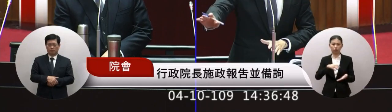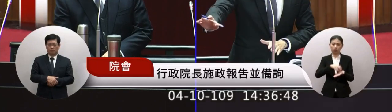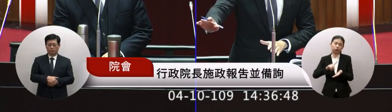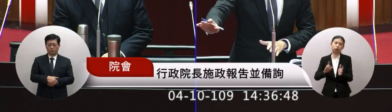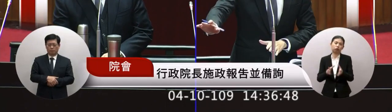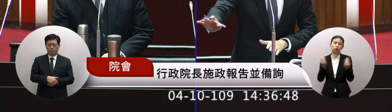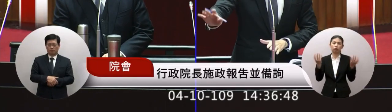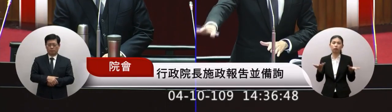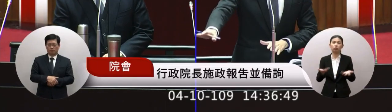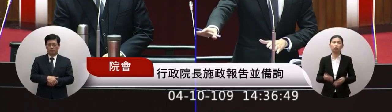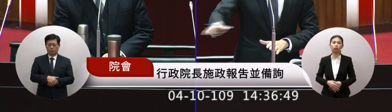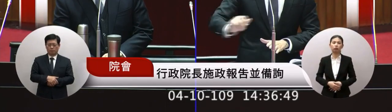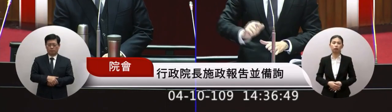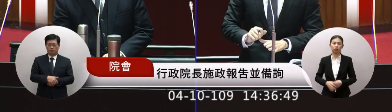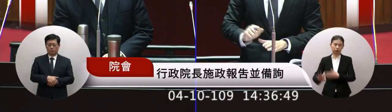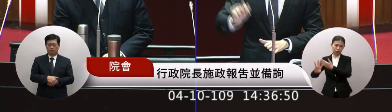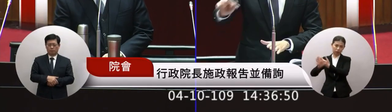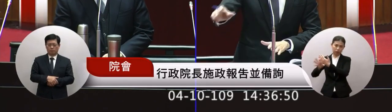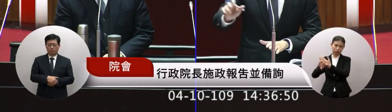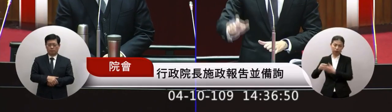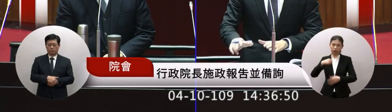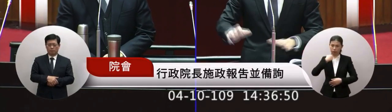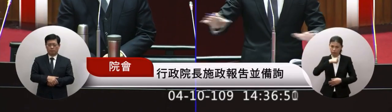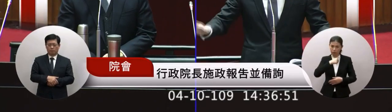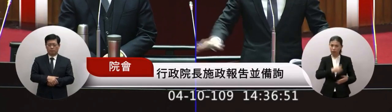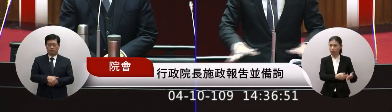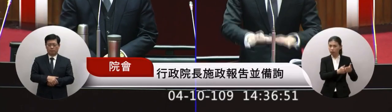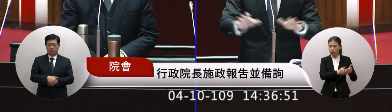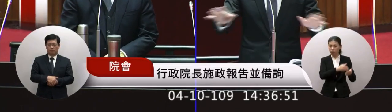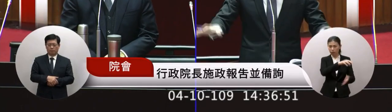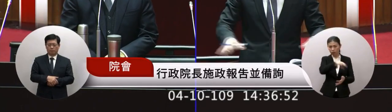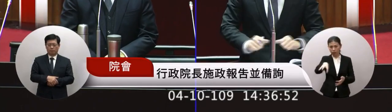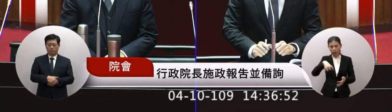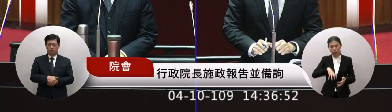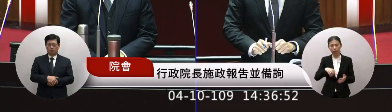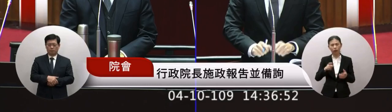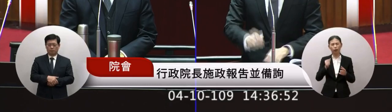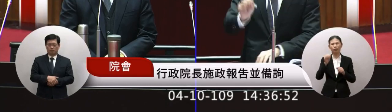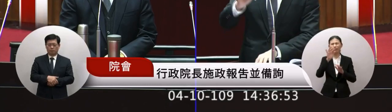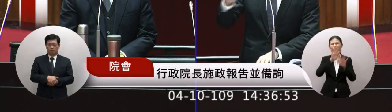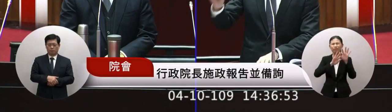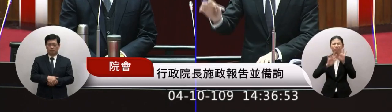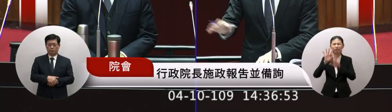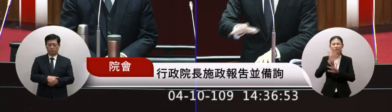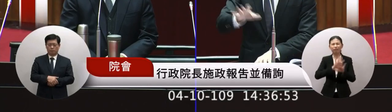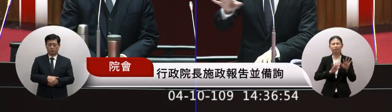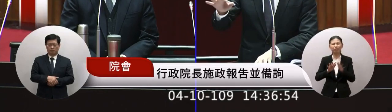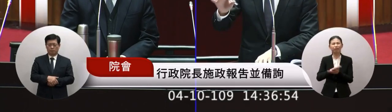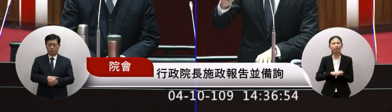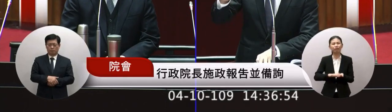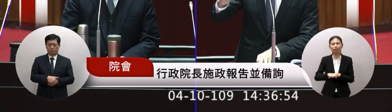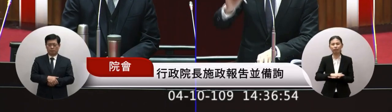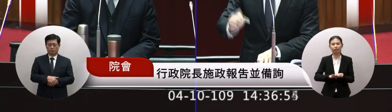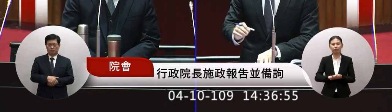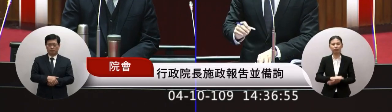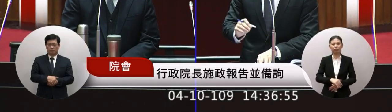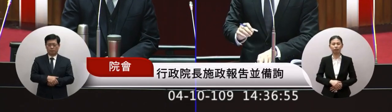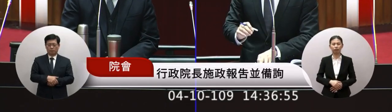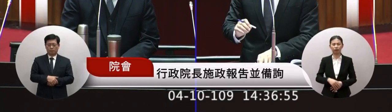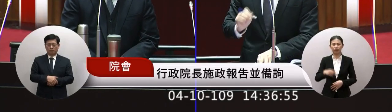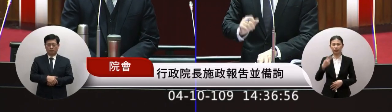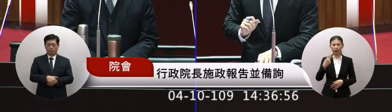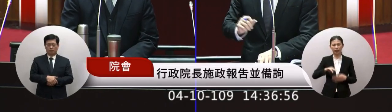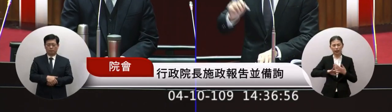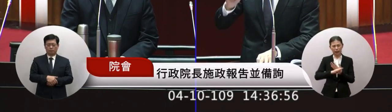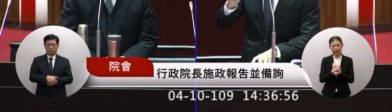甲这个外国人、甲本国人、甲中国、甲台湾拢含合作伙。啊，其实也搁有一寡这的吼，大大小小这